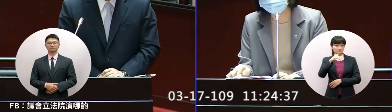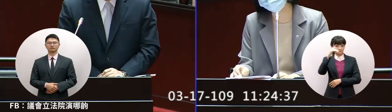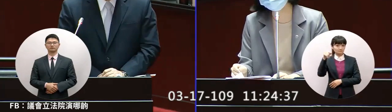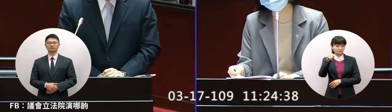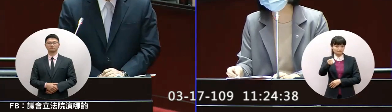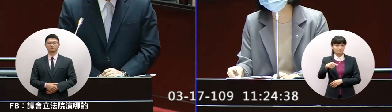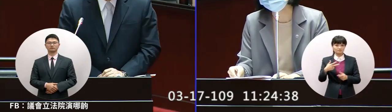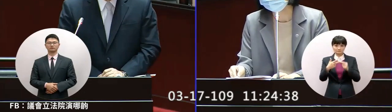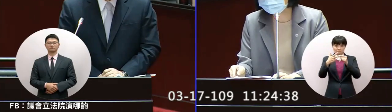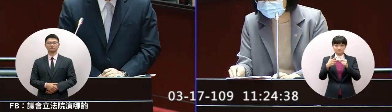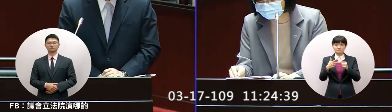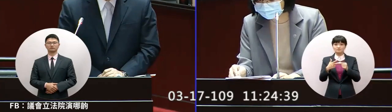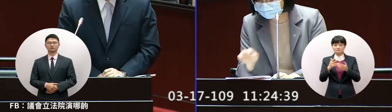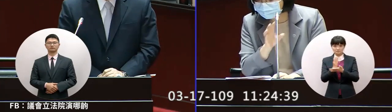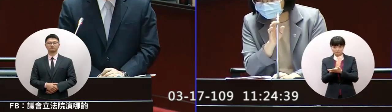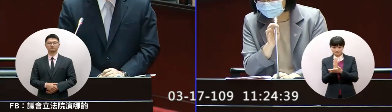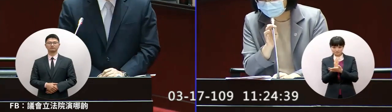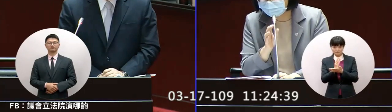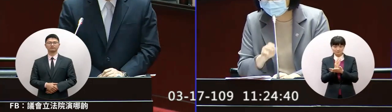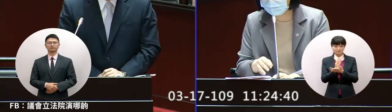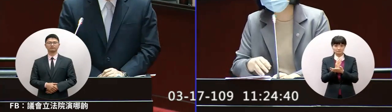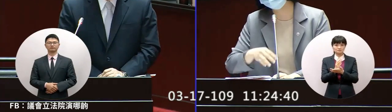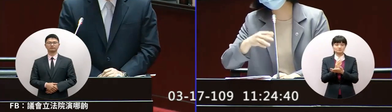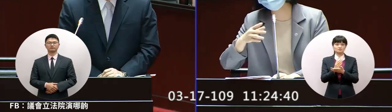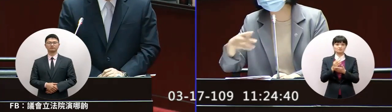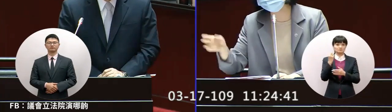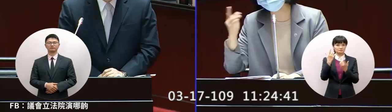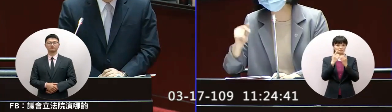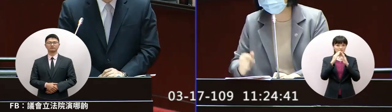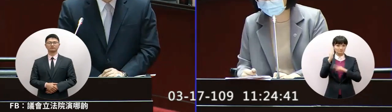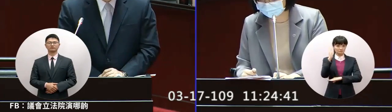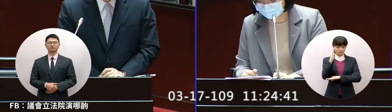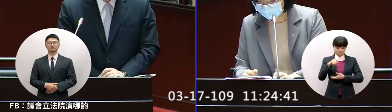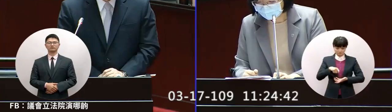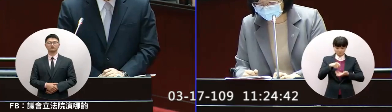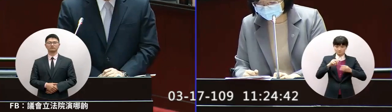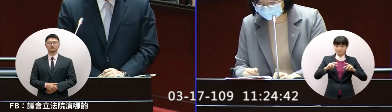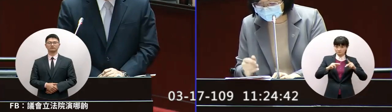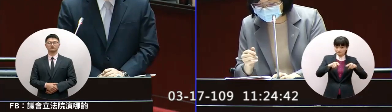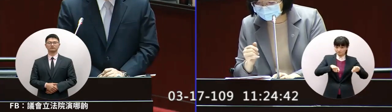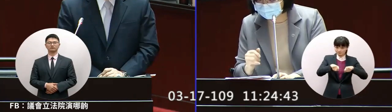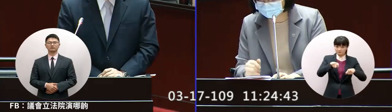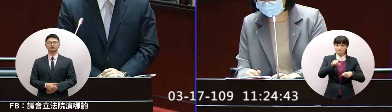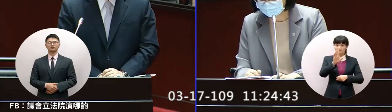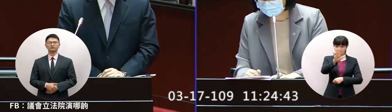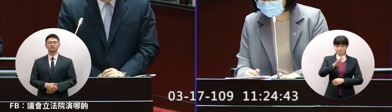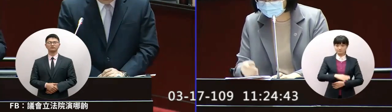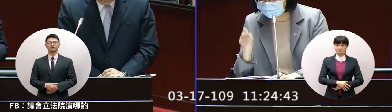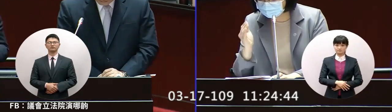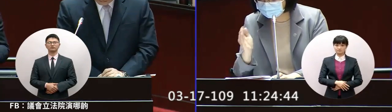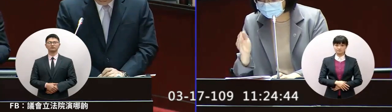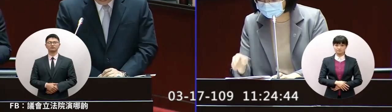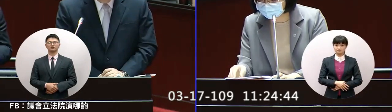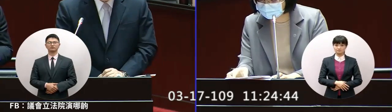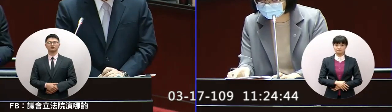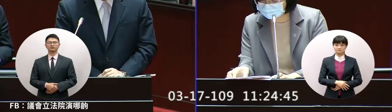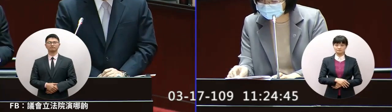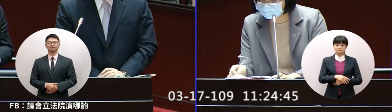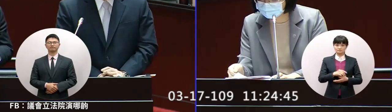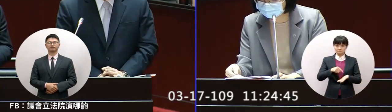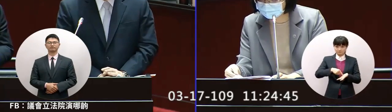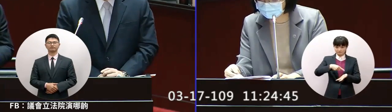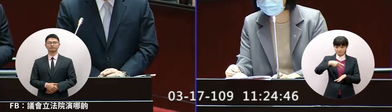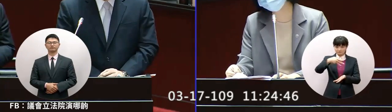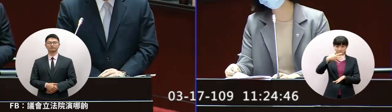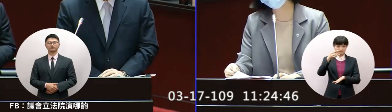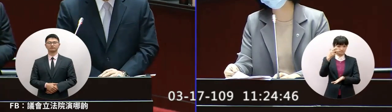行性评估的修正里面，市政府又有提出改善计划了，总共来讲呢，第七次的这个可